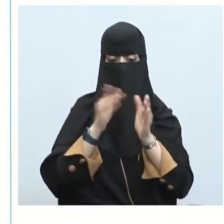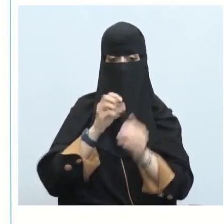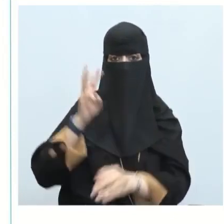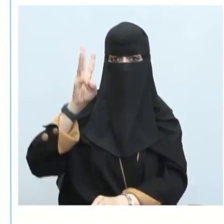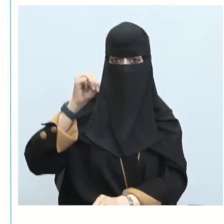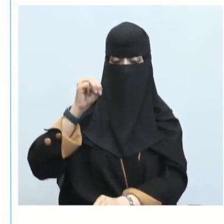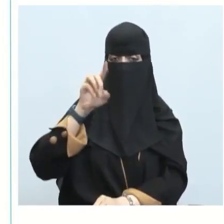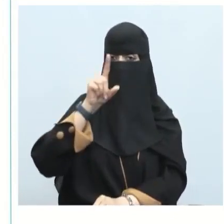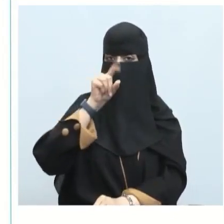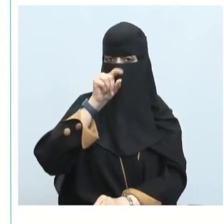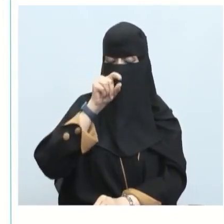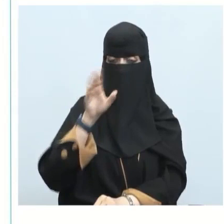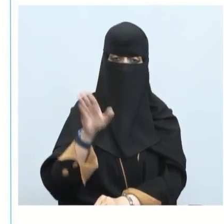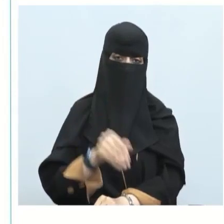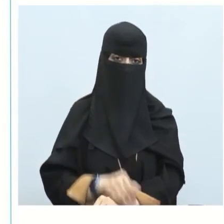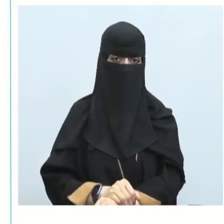و